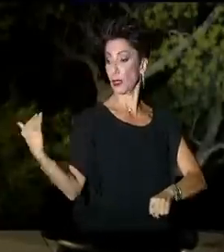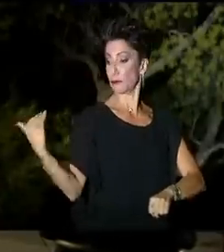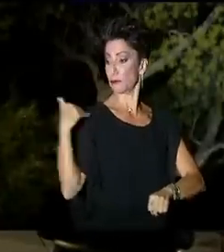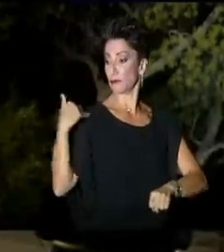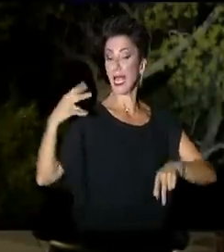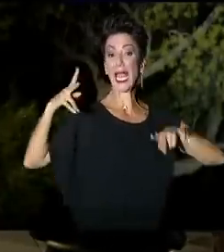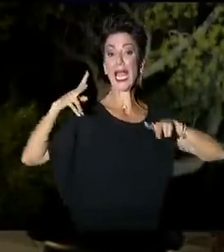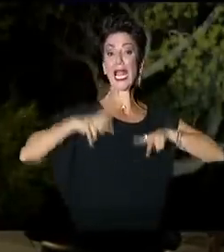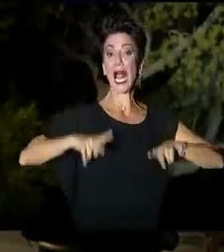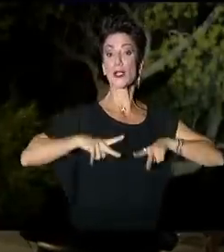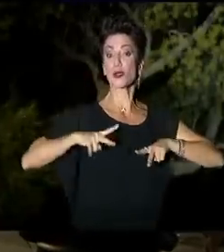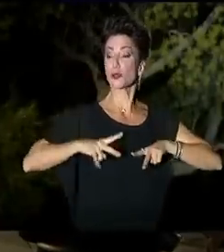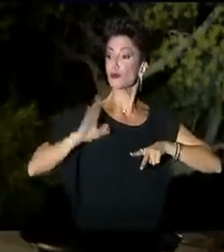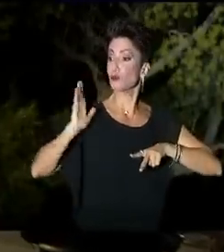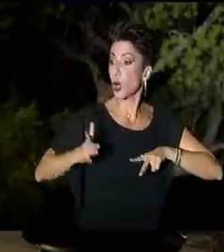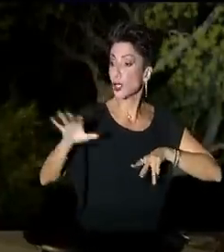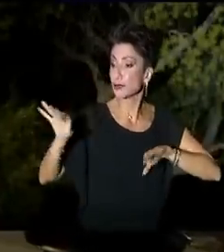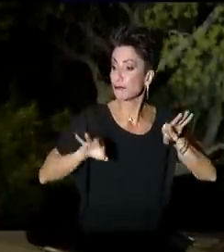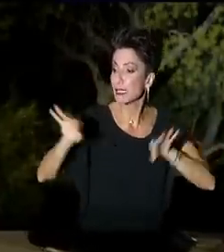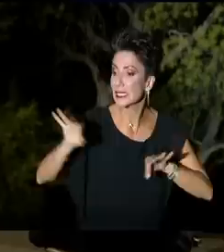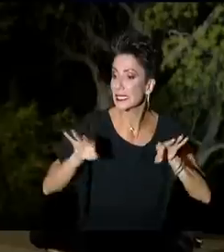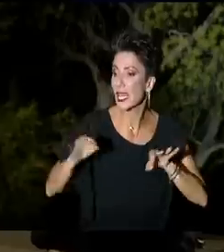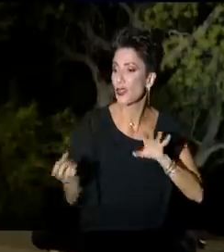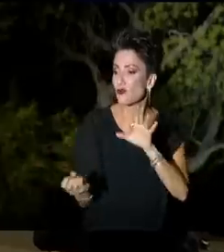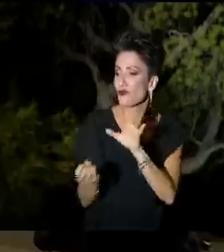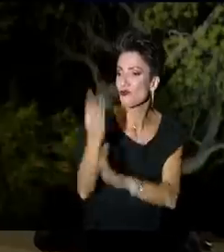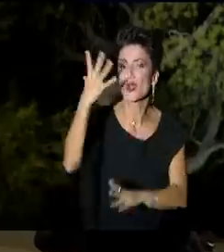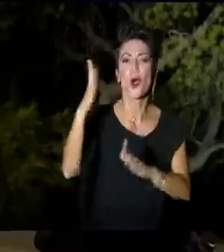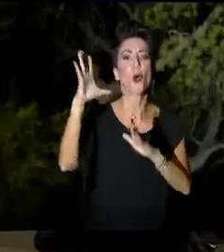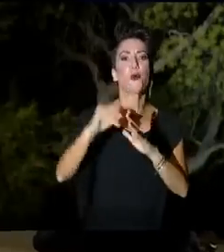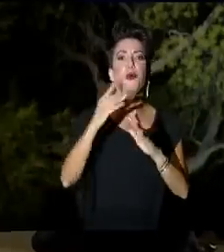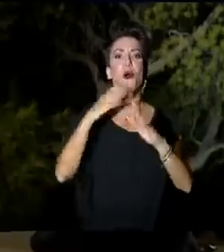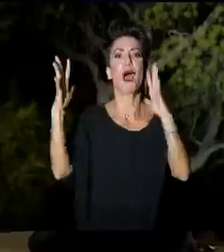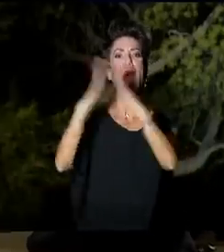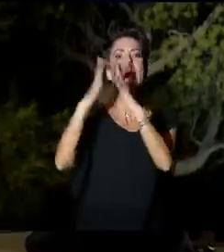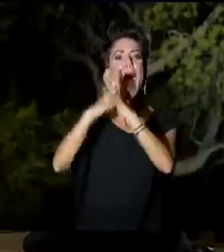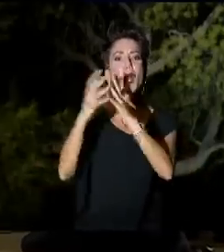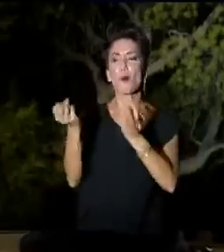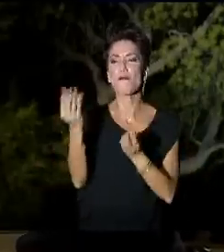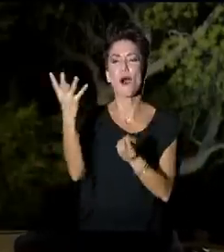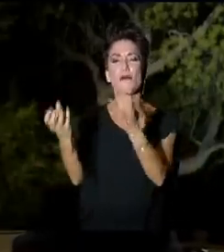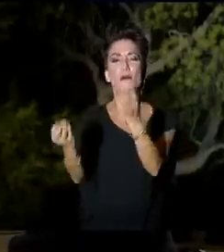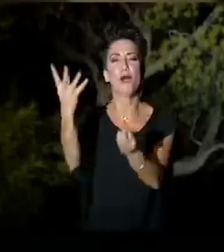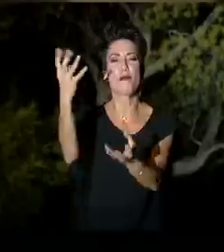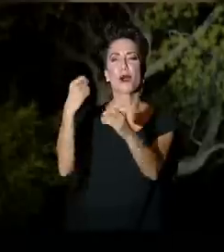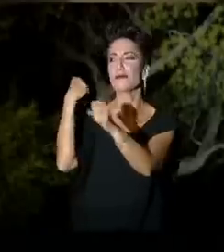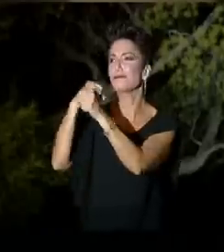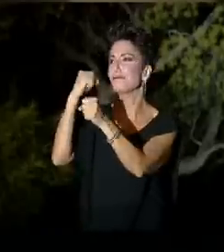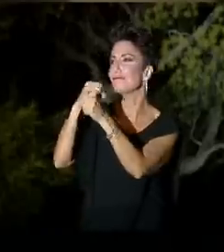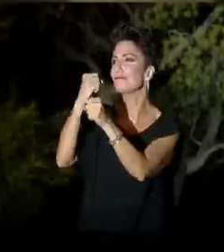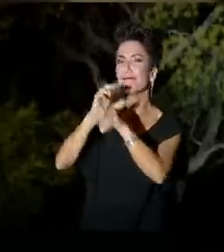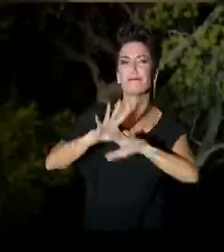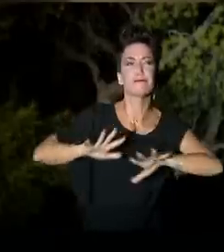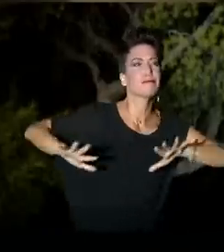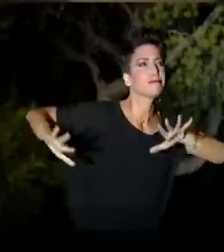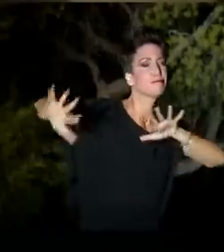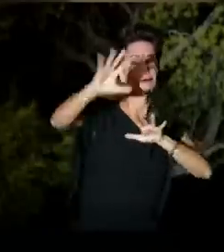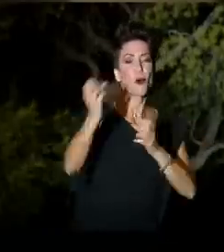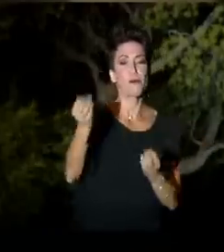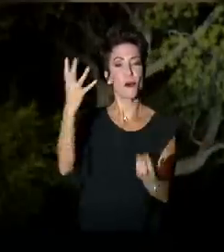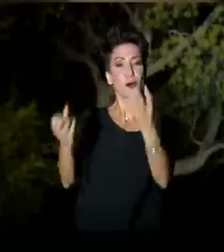του φωτισμού της Ακρόπολης των Αθηνών και των μνημείων που αυτή τη στιγμή μας αντικρίζουν από το βάθος των